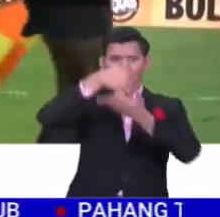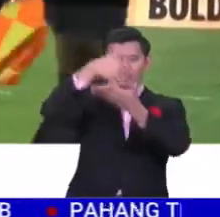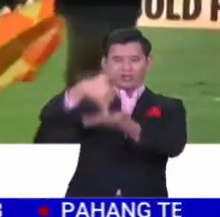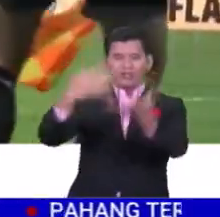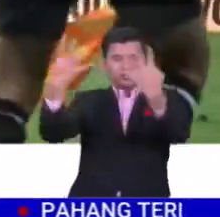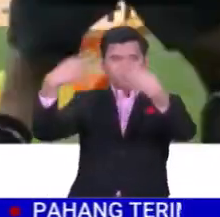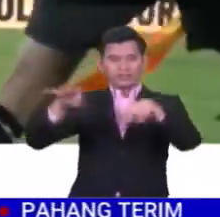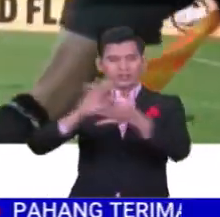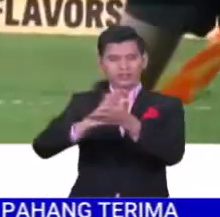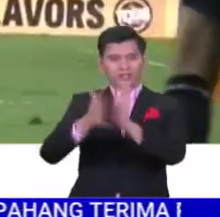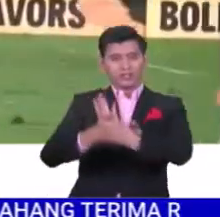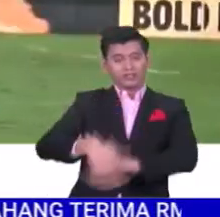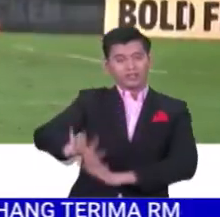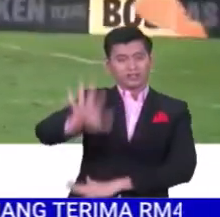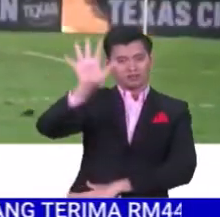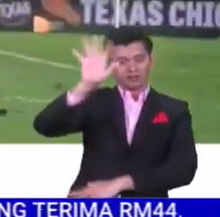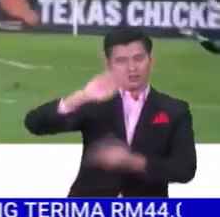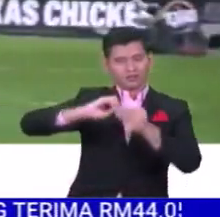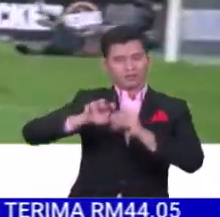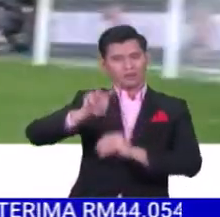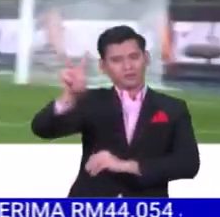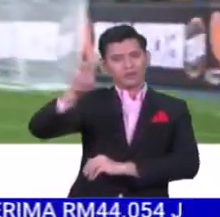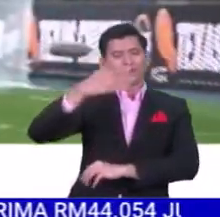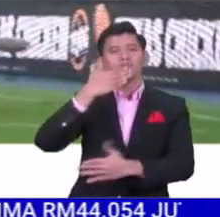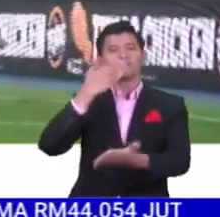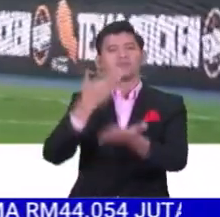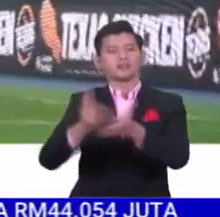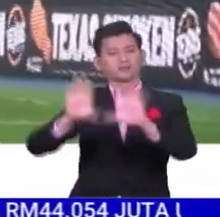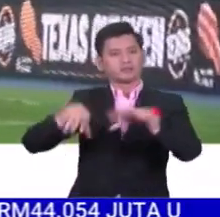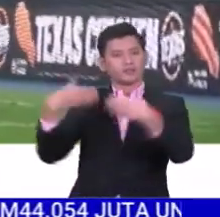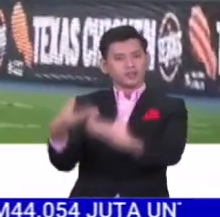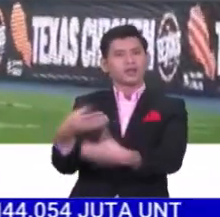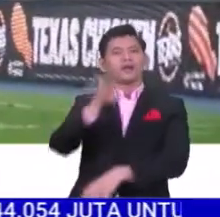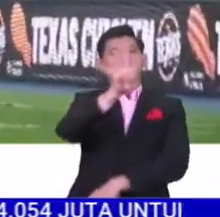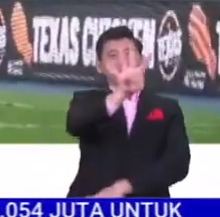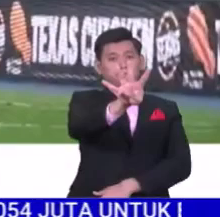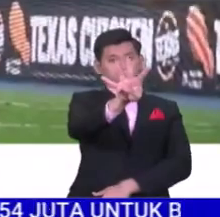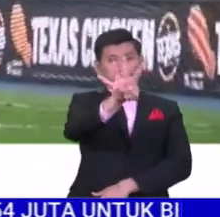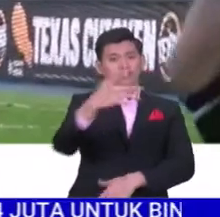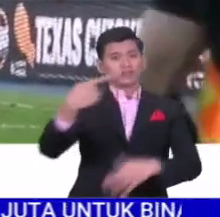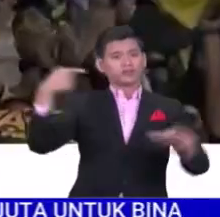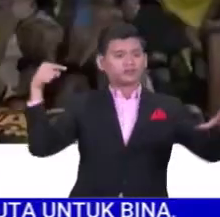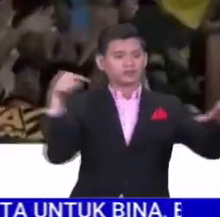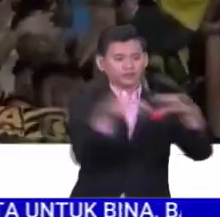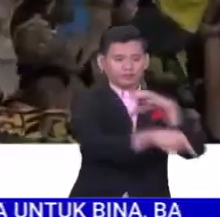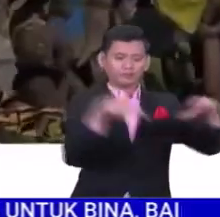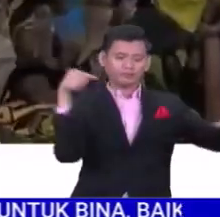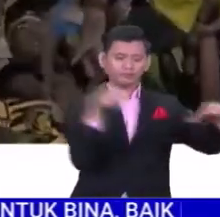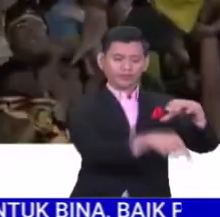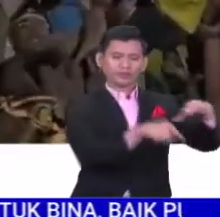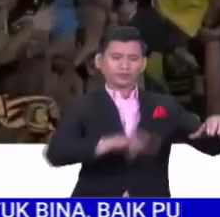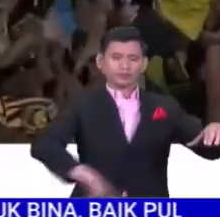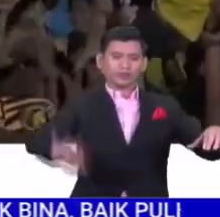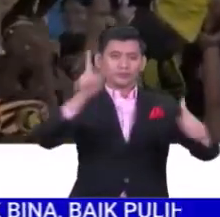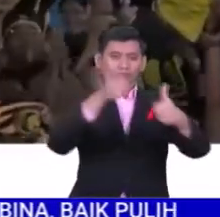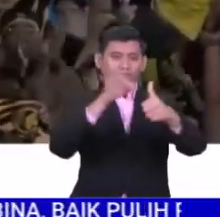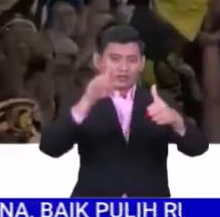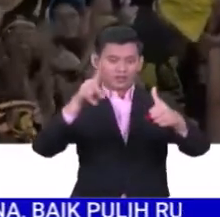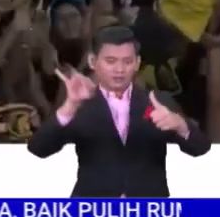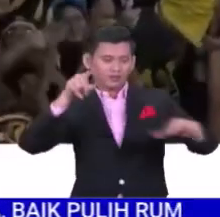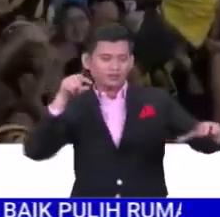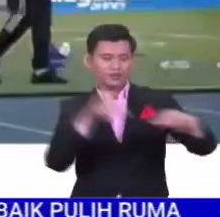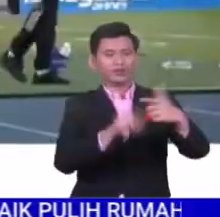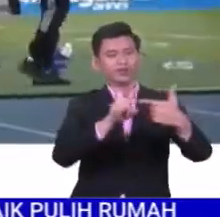antara 5 naib juara terbaik kumpulan. Keempat-empat gol pasukan negara masing-masing dijaringkan Muhammad Safawi Rasid,